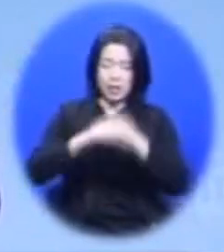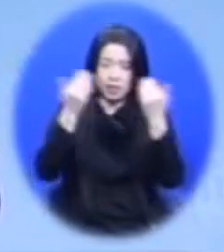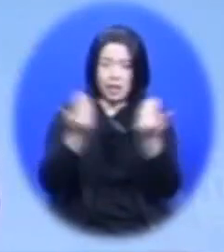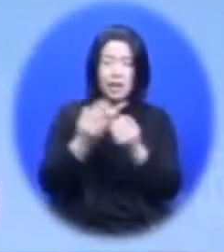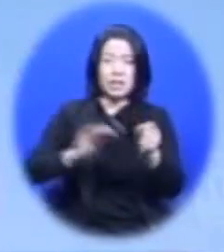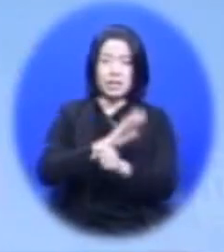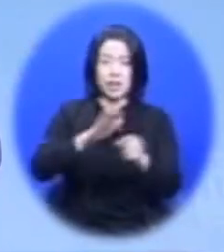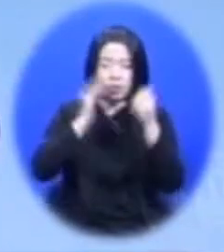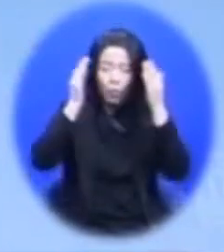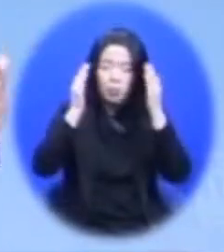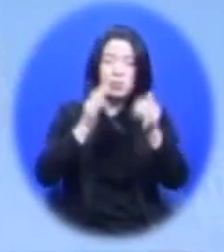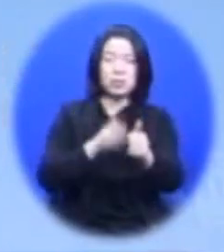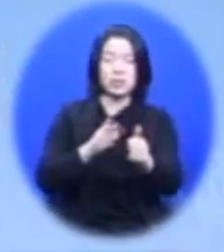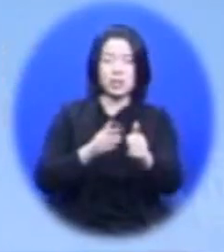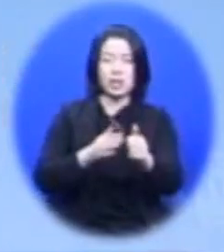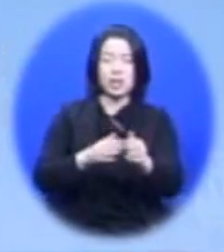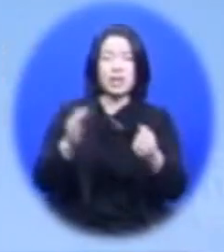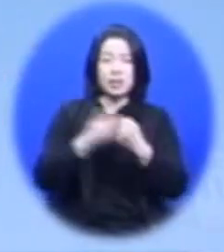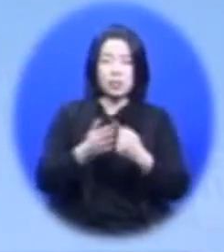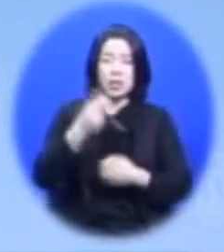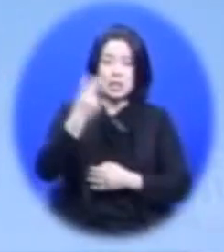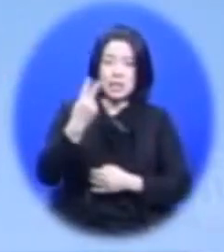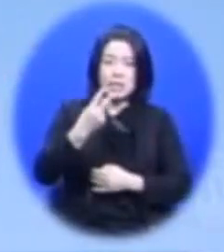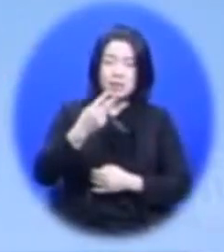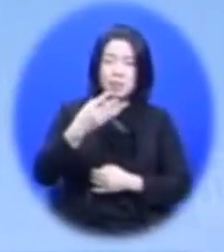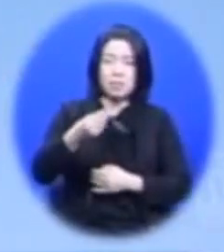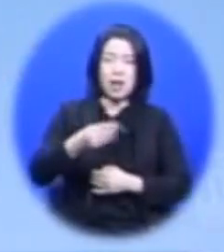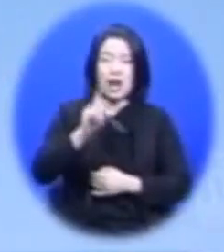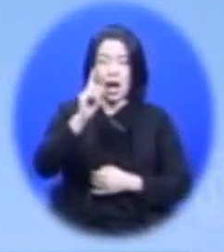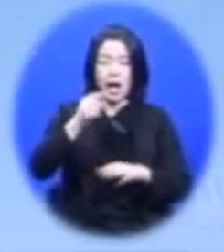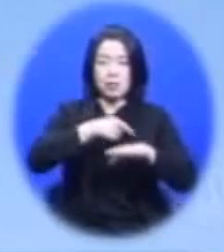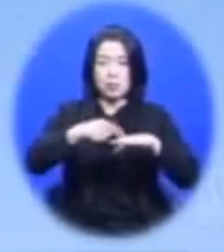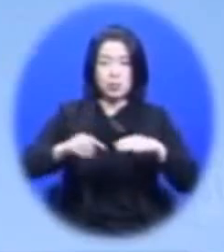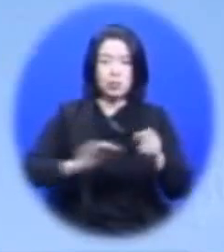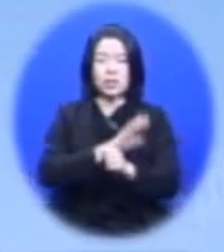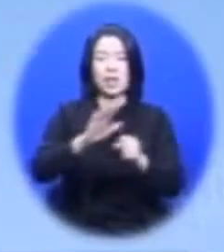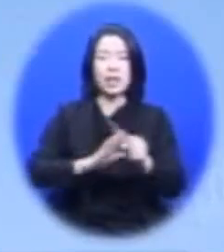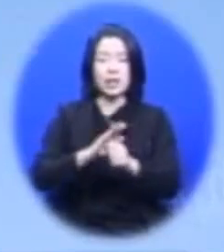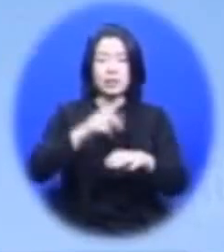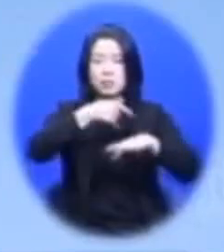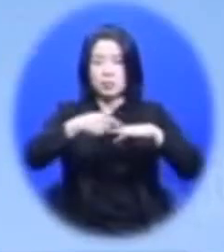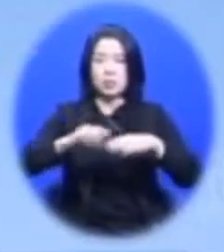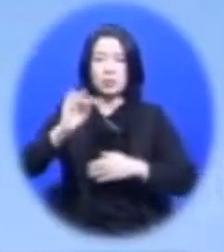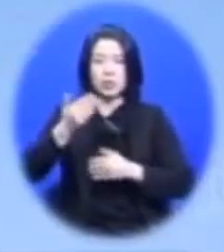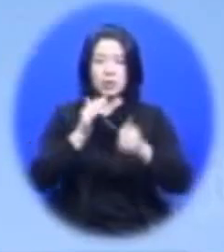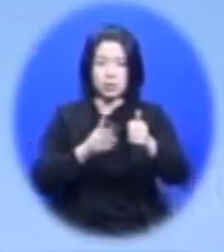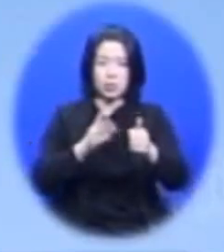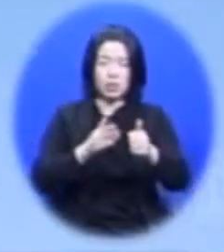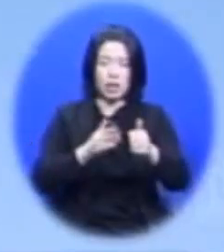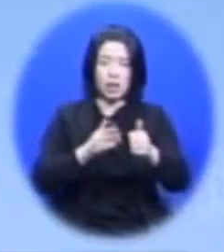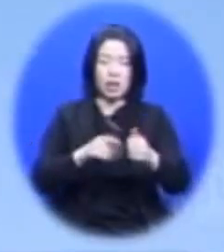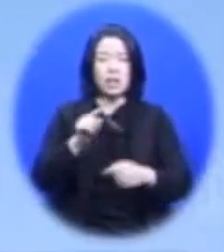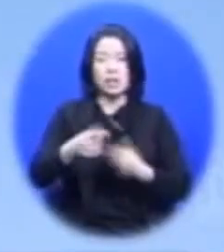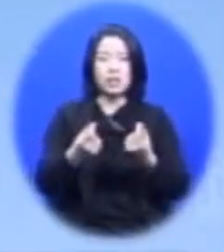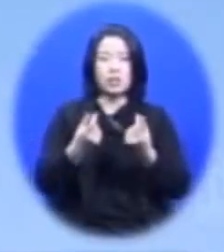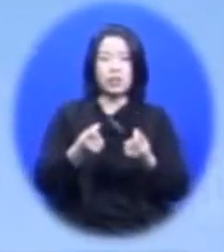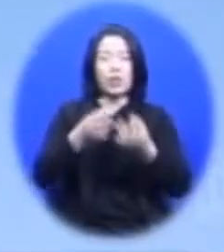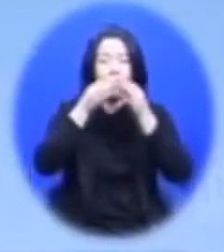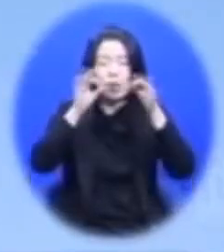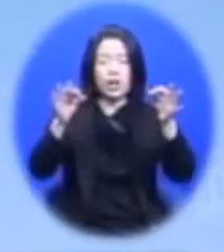공부합시다. 그래서 2천만 한 민족은 서로 사랑하는 민족이 됩시다. 그가 그렇게